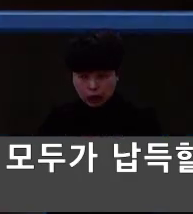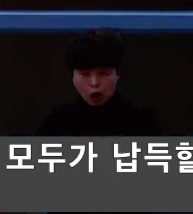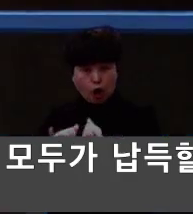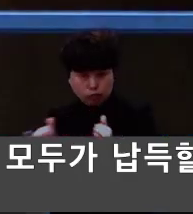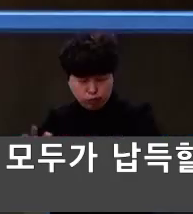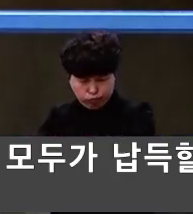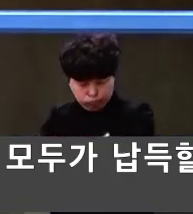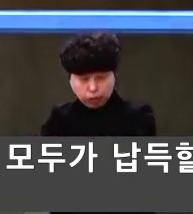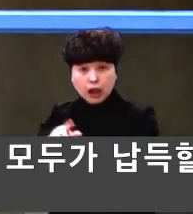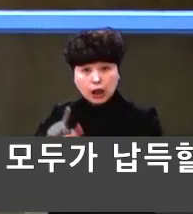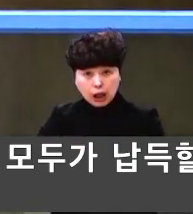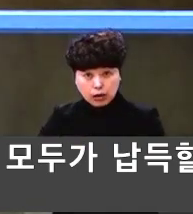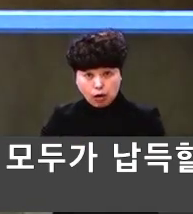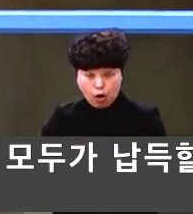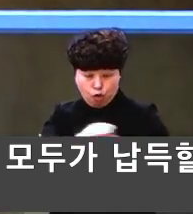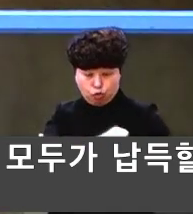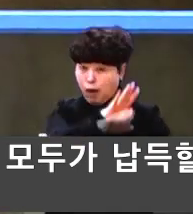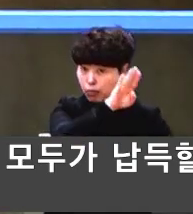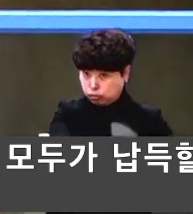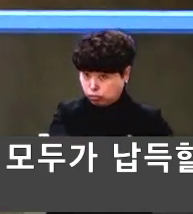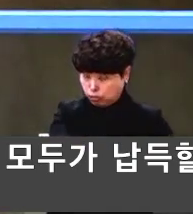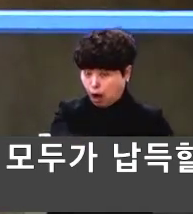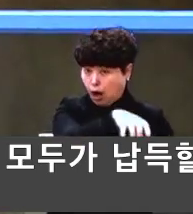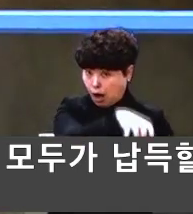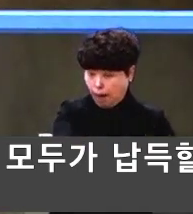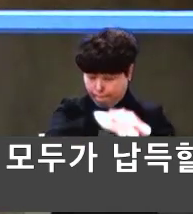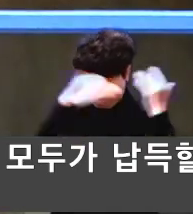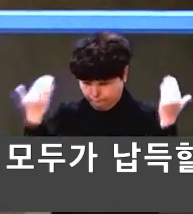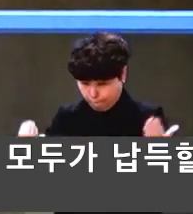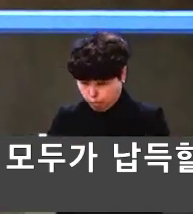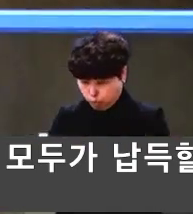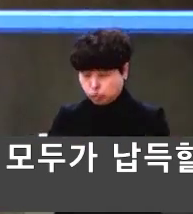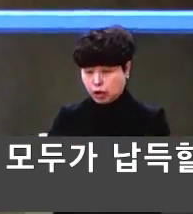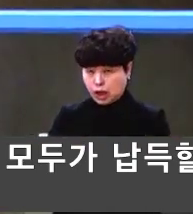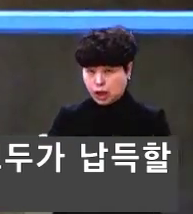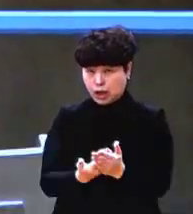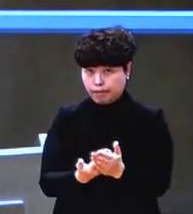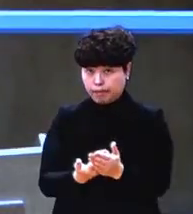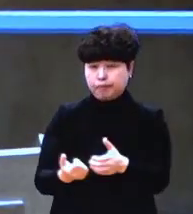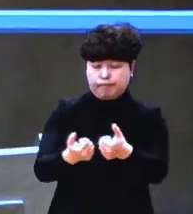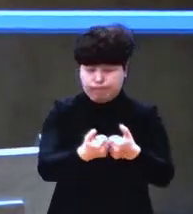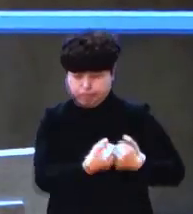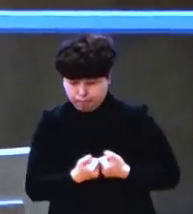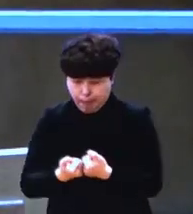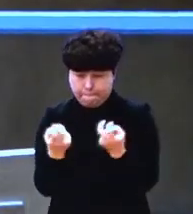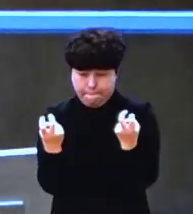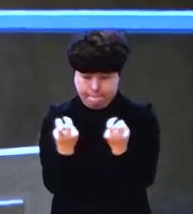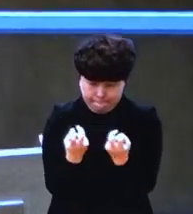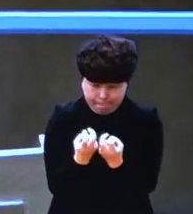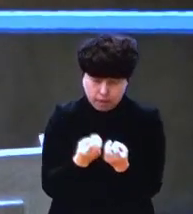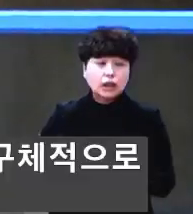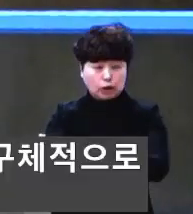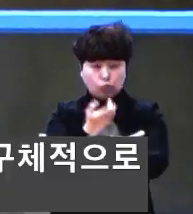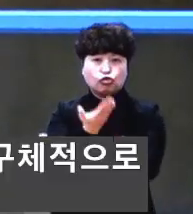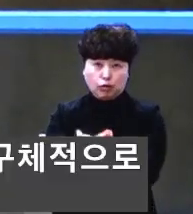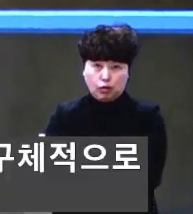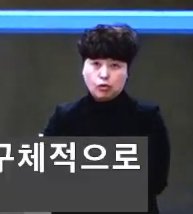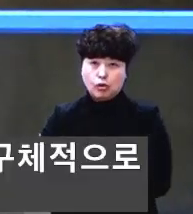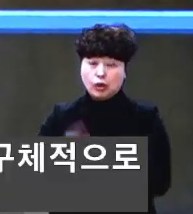대해 군과 국방부는 모두가 납득할 수 있는 해법을 제시하십시오.